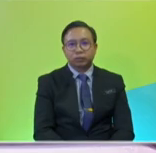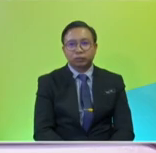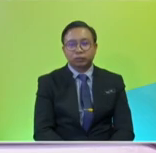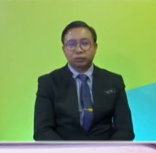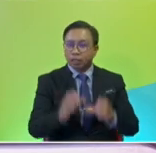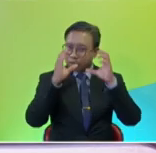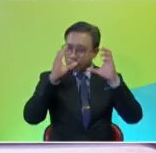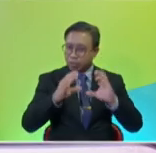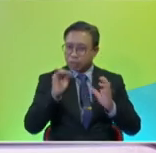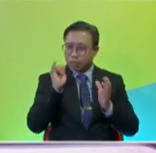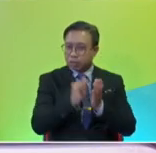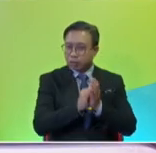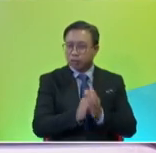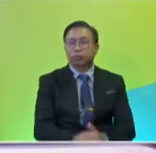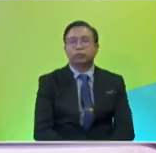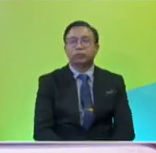cara itu